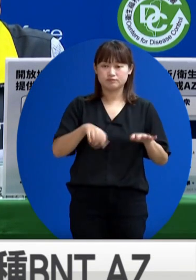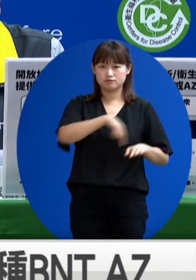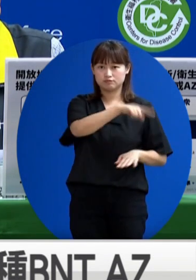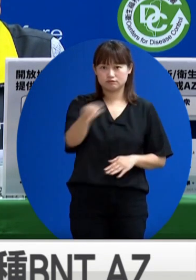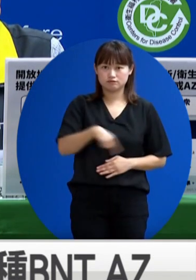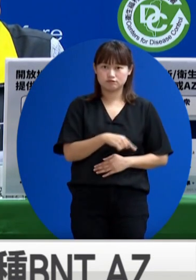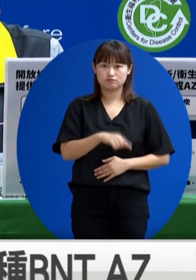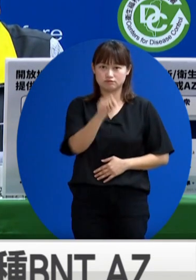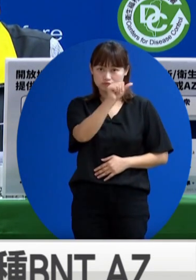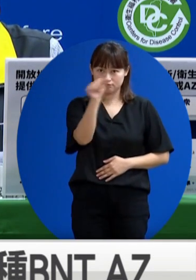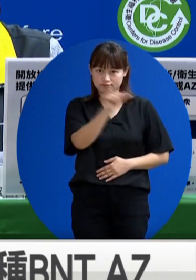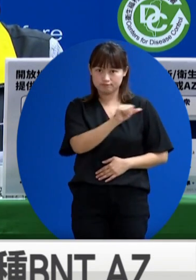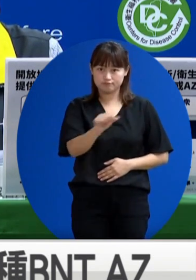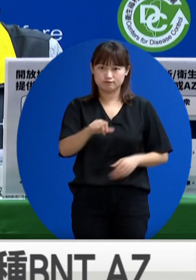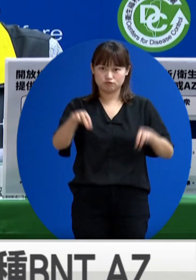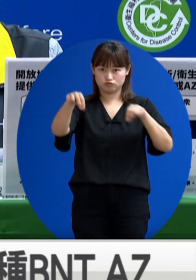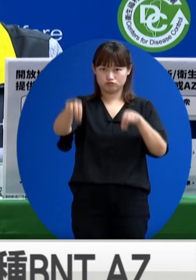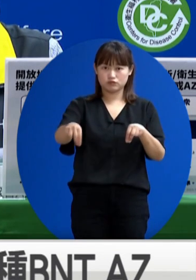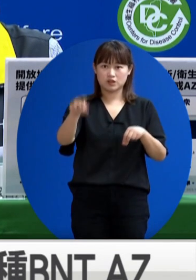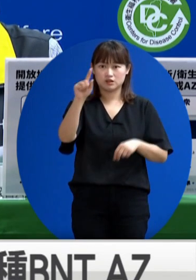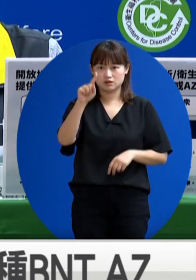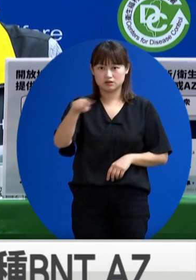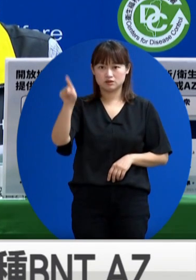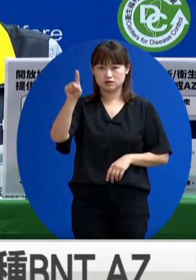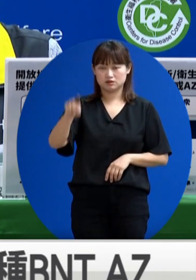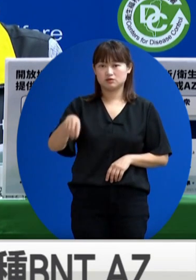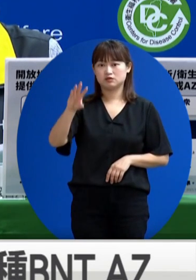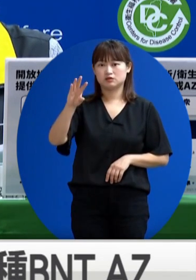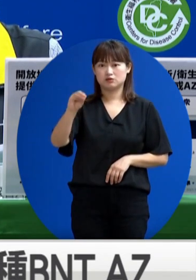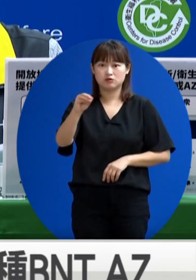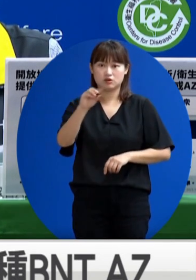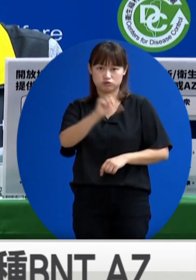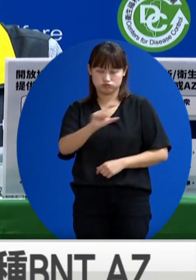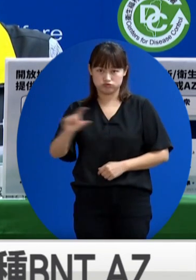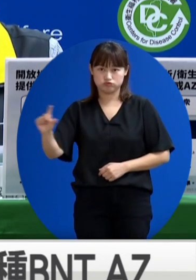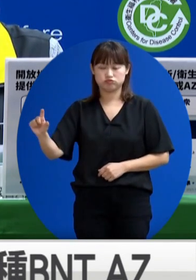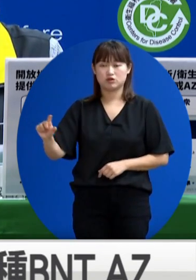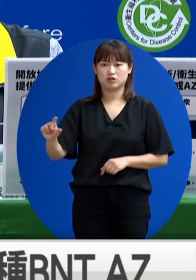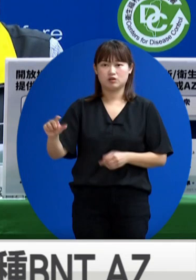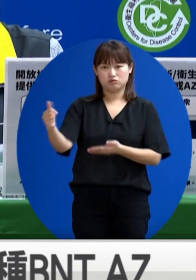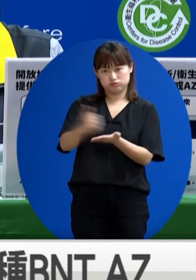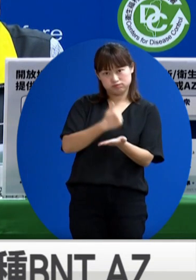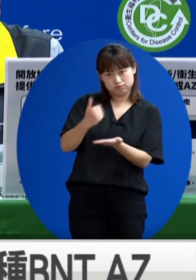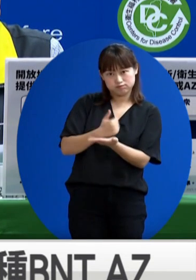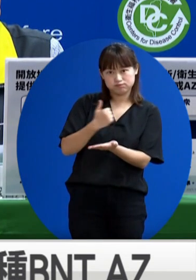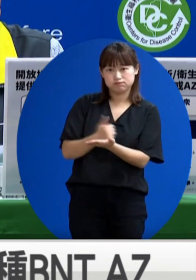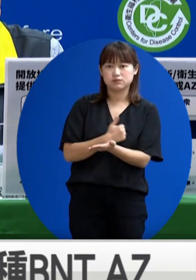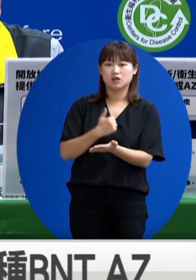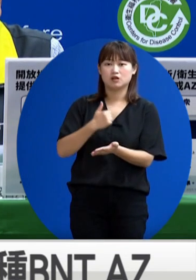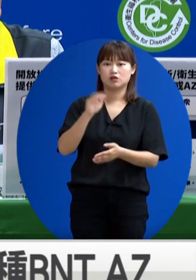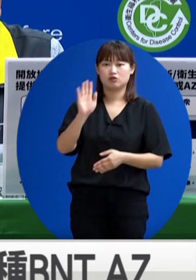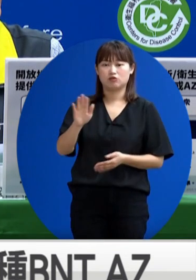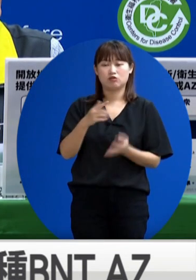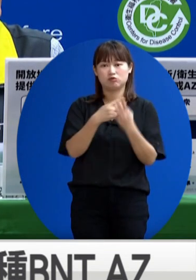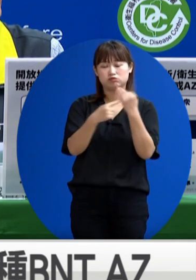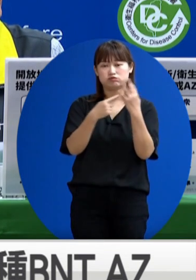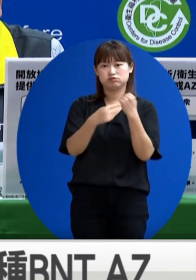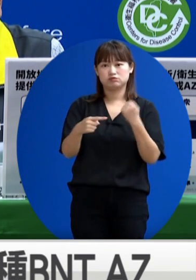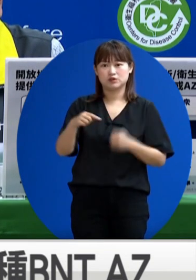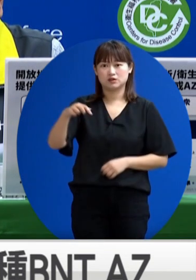个跟 AD 公司签署了1000万剂的疫苗供应合约。那截至目前总计